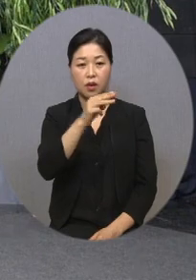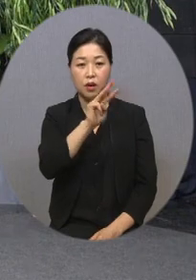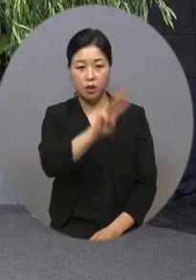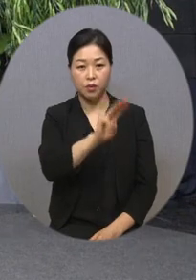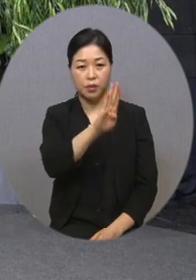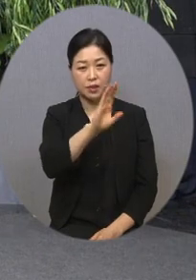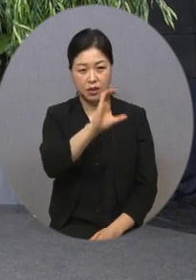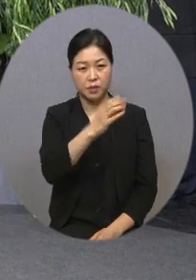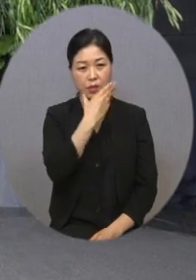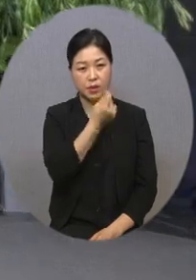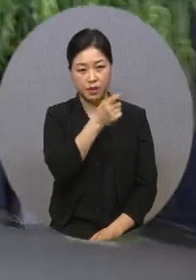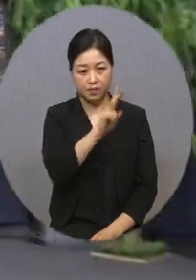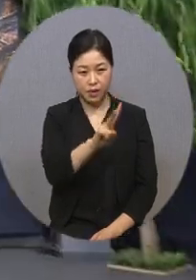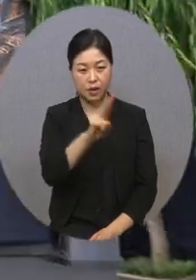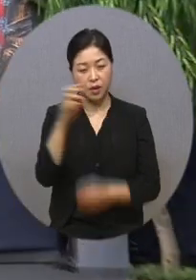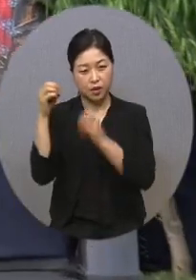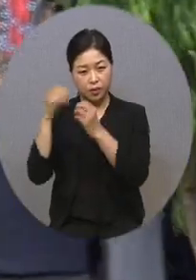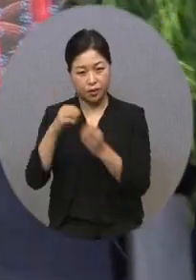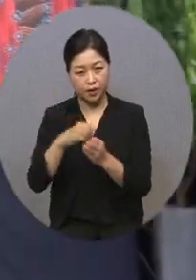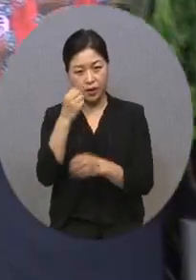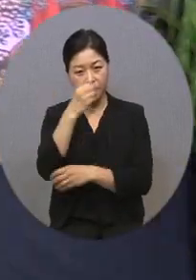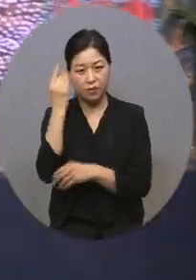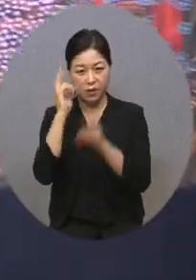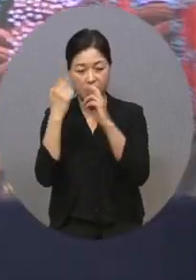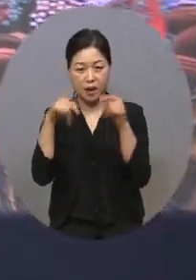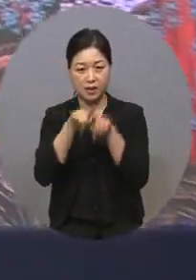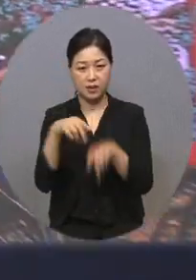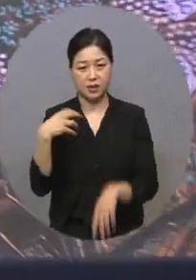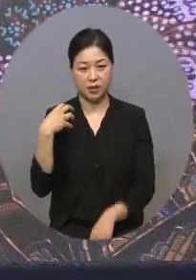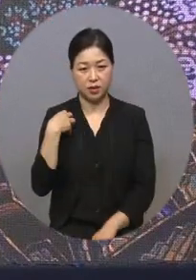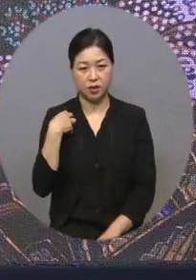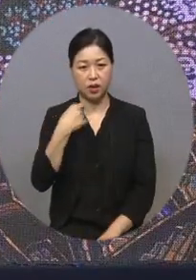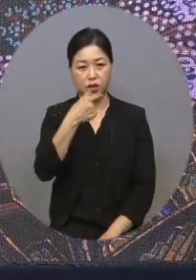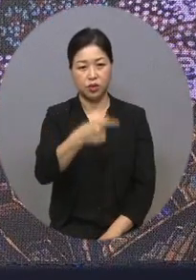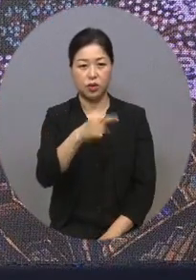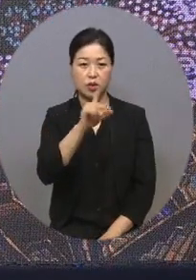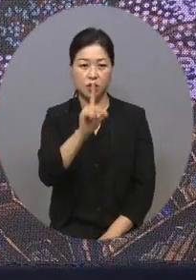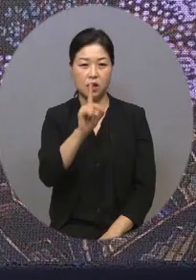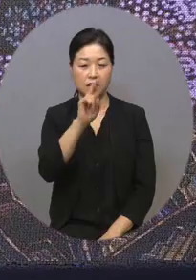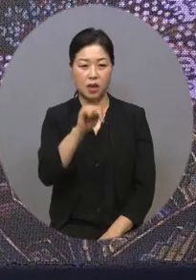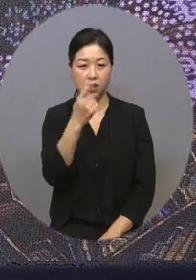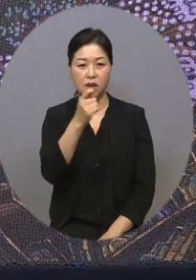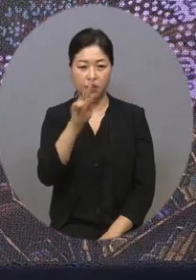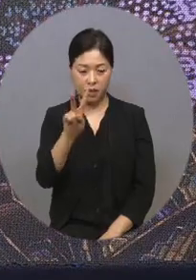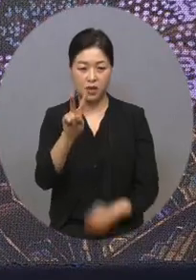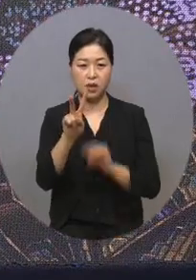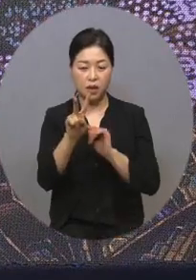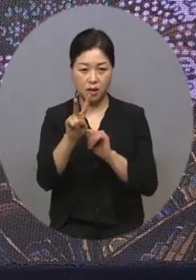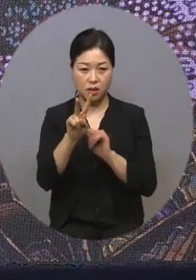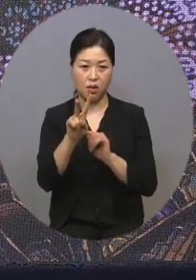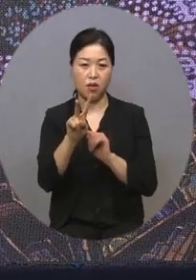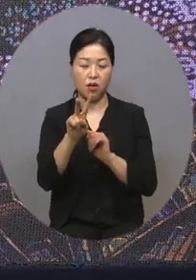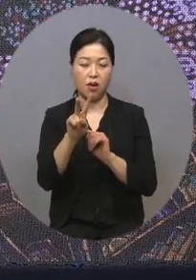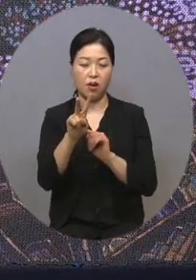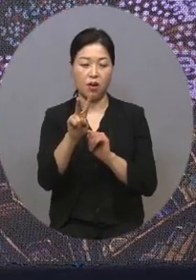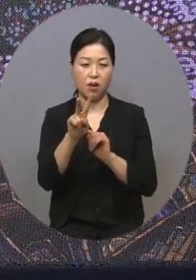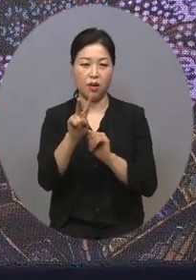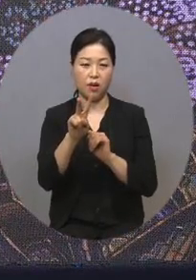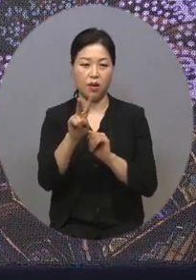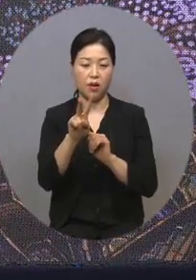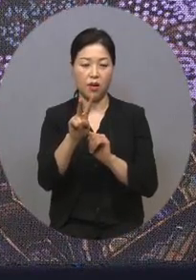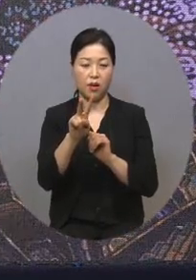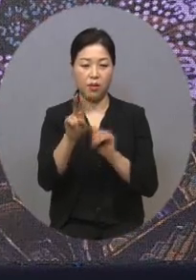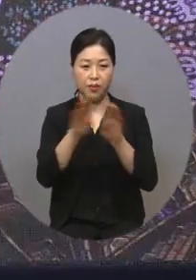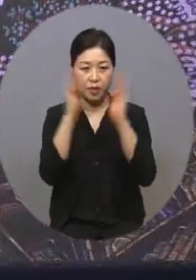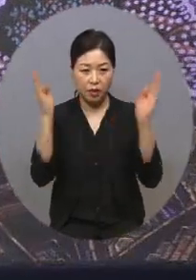복지TV와 국악신문사가 공동주최하고 GDN TV에서 주관하는 제1회 전국장애인 선우